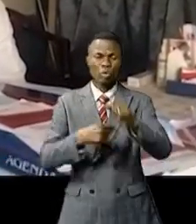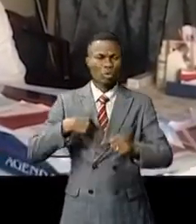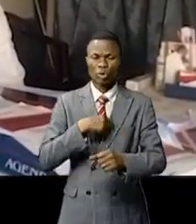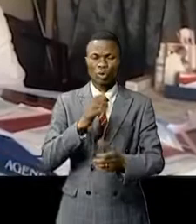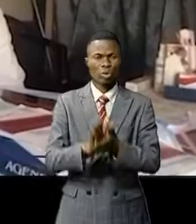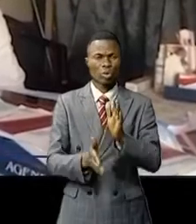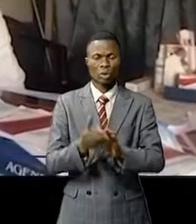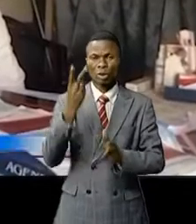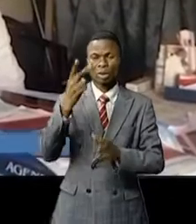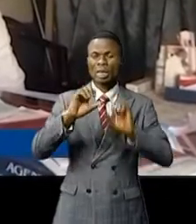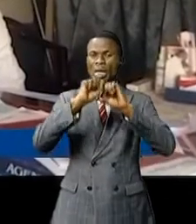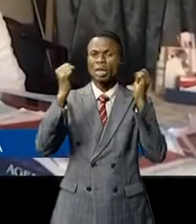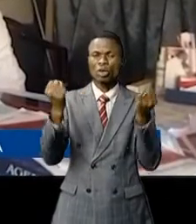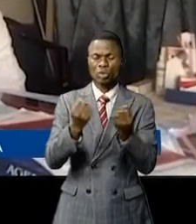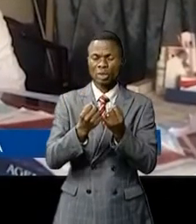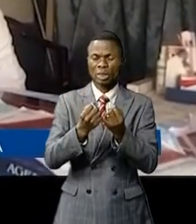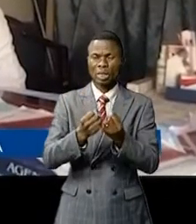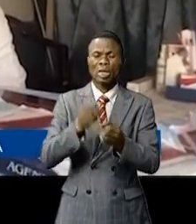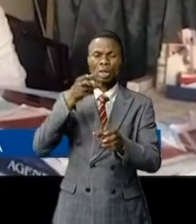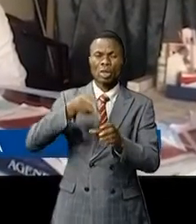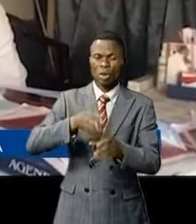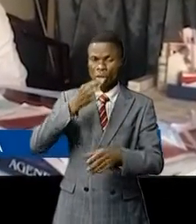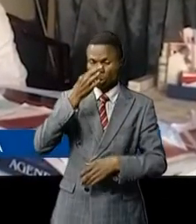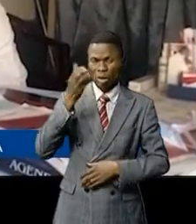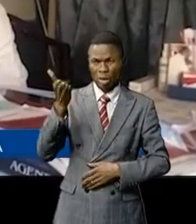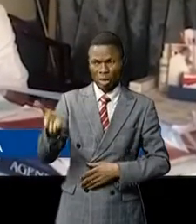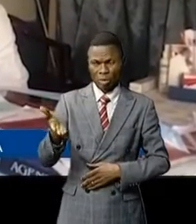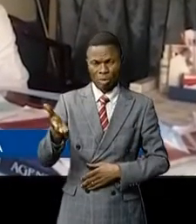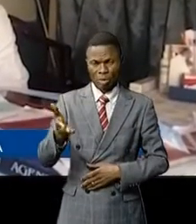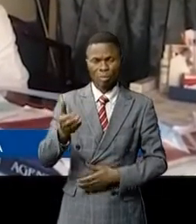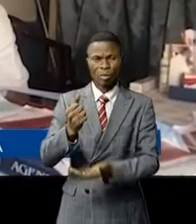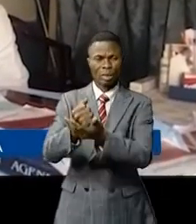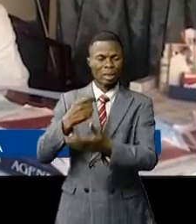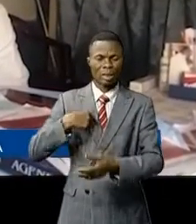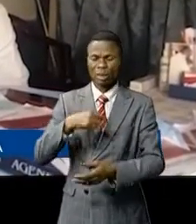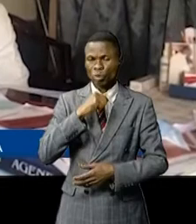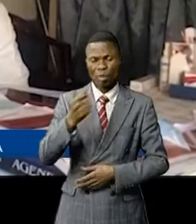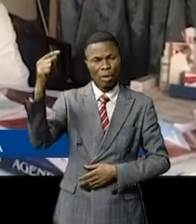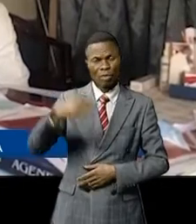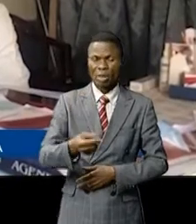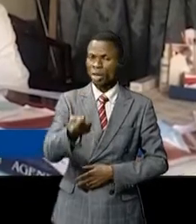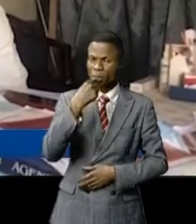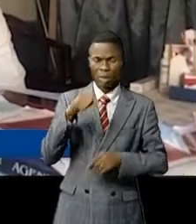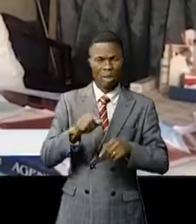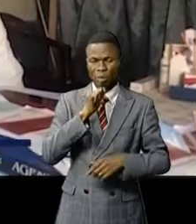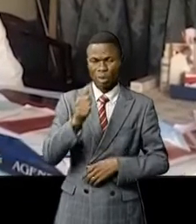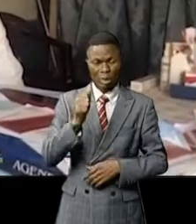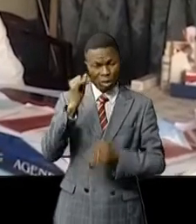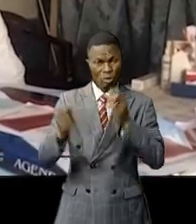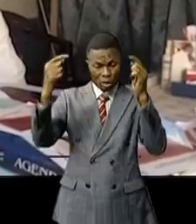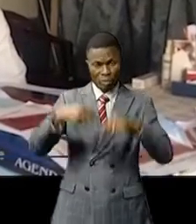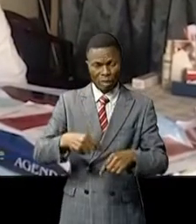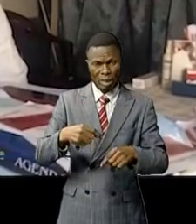Les deux grandes sociétés pétrolières, Saucir et Perenco, ne sont pas abonnées à ce jour. Or, s'ils pouvaient être abonnés chez